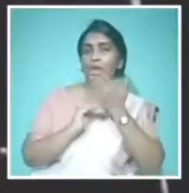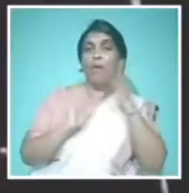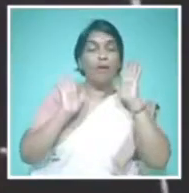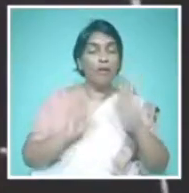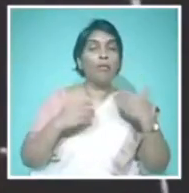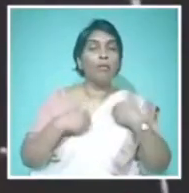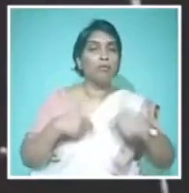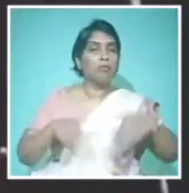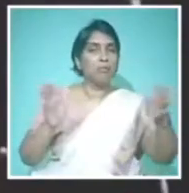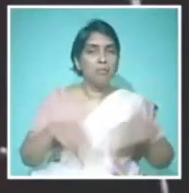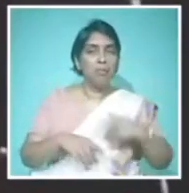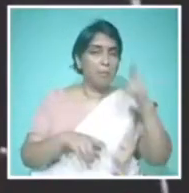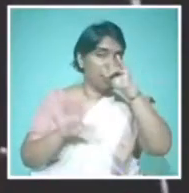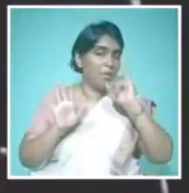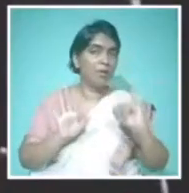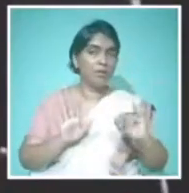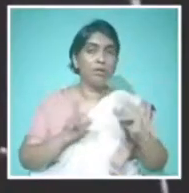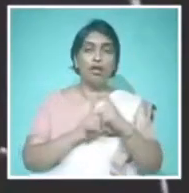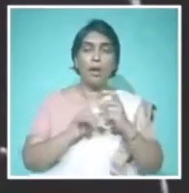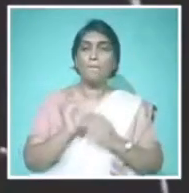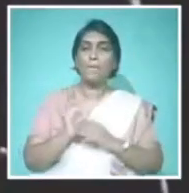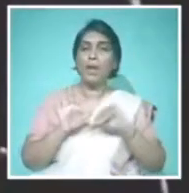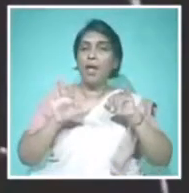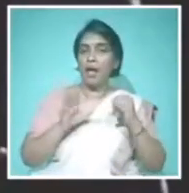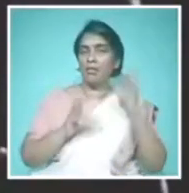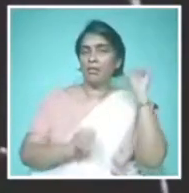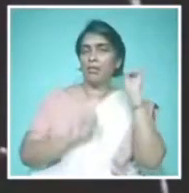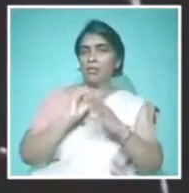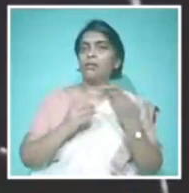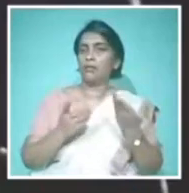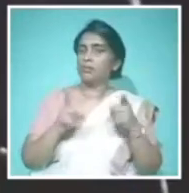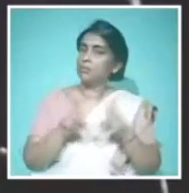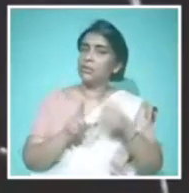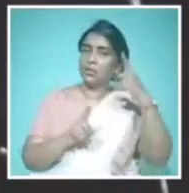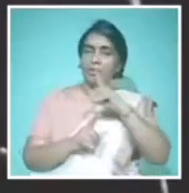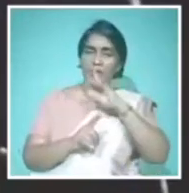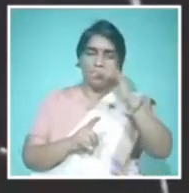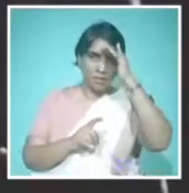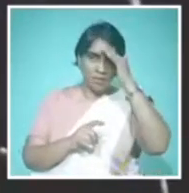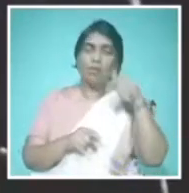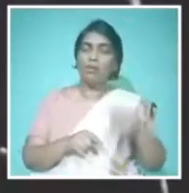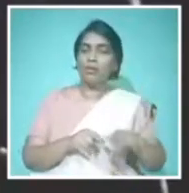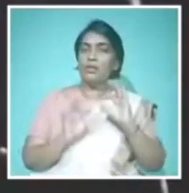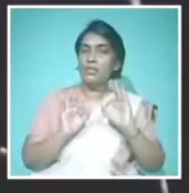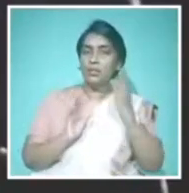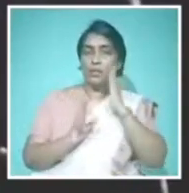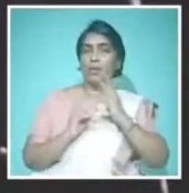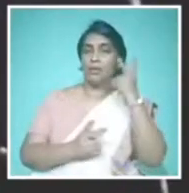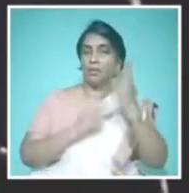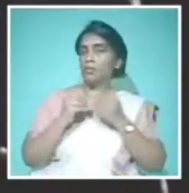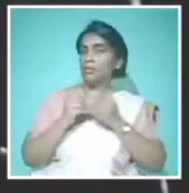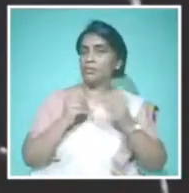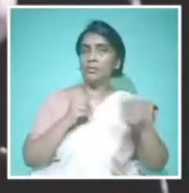නමුත් තාමත් මේ මාස 6ටම ඩොලර් මිලියන 600 ගණනයි අවිල තියෙන්නේ. ඒ නිසා නියෝජ්‍ය කතානායකතුමනි සාමාන්‍ය සංචාරකෙන් යන